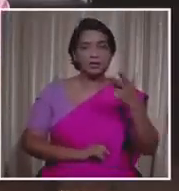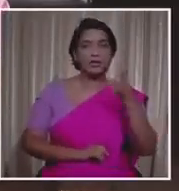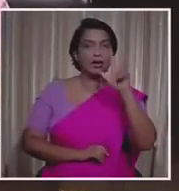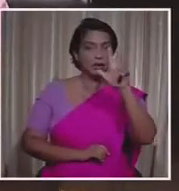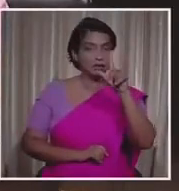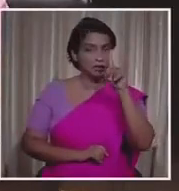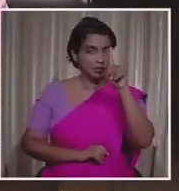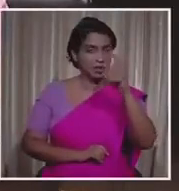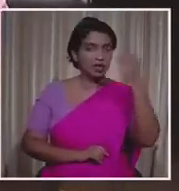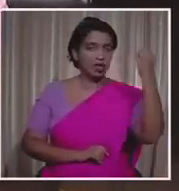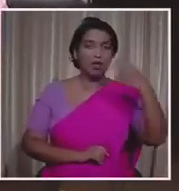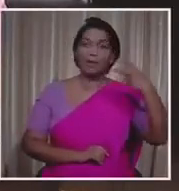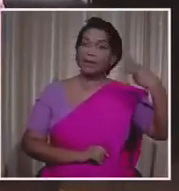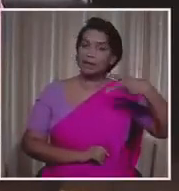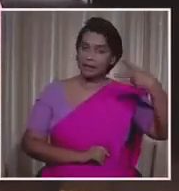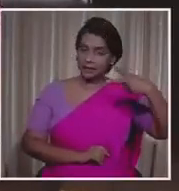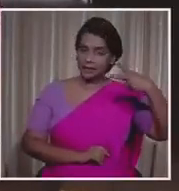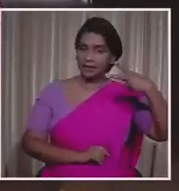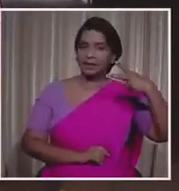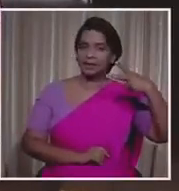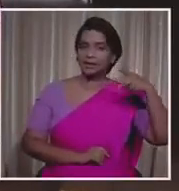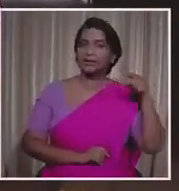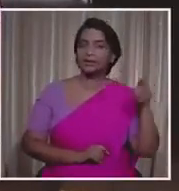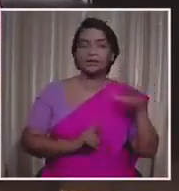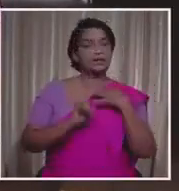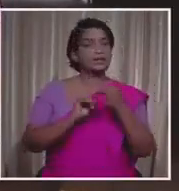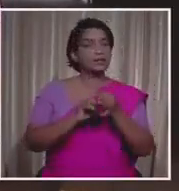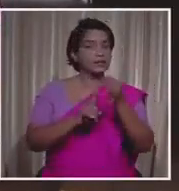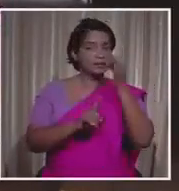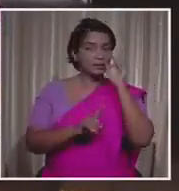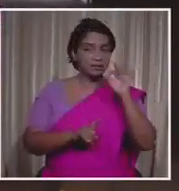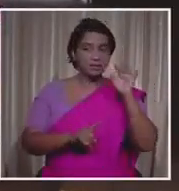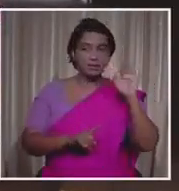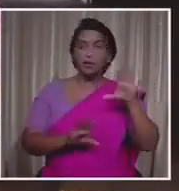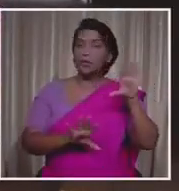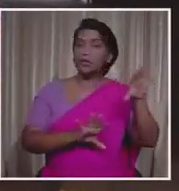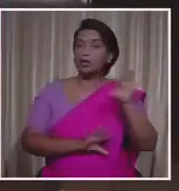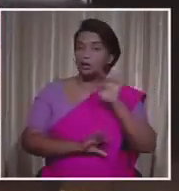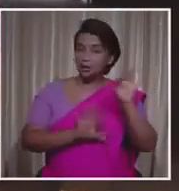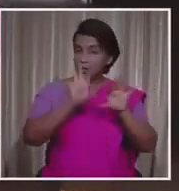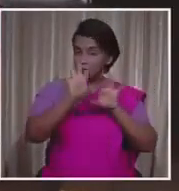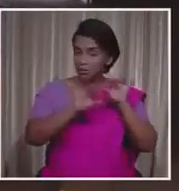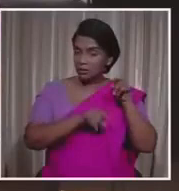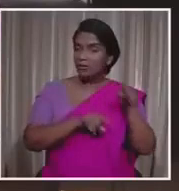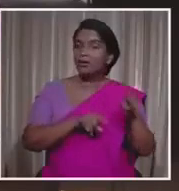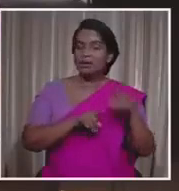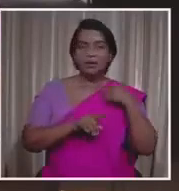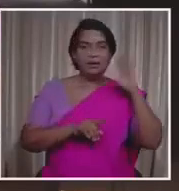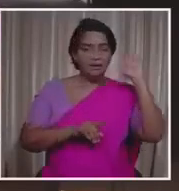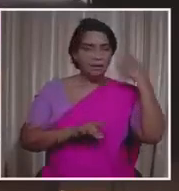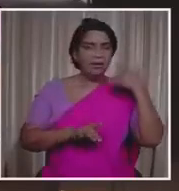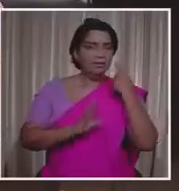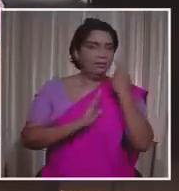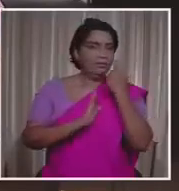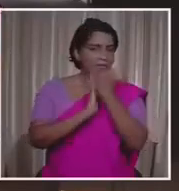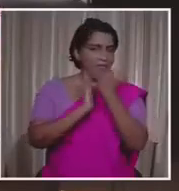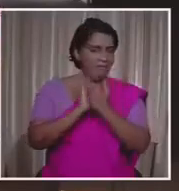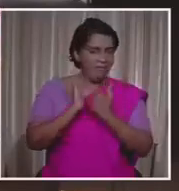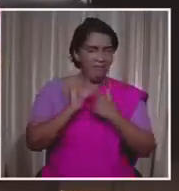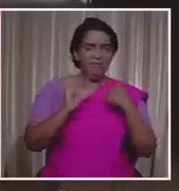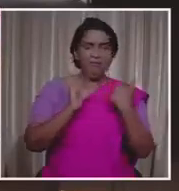1981 අංක 2 දරන ජනාධිපතිවරයා තෝරාපත් කර ගැනීමේ විශේෂ විධිවිධාන